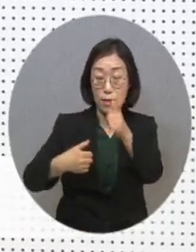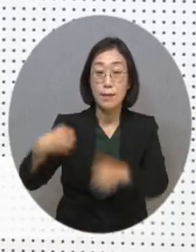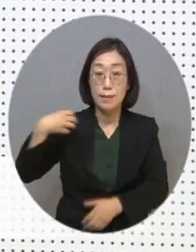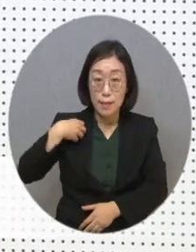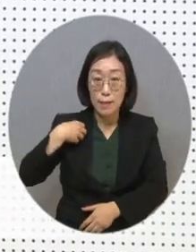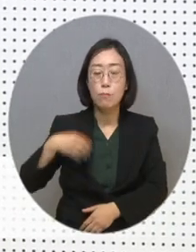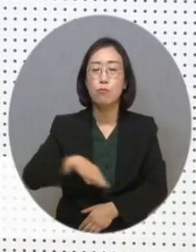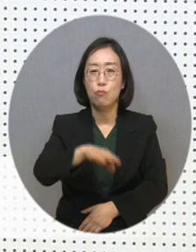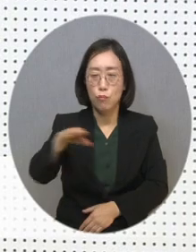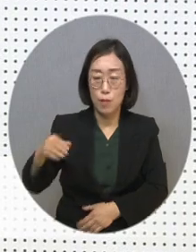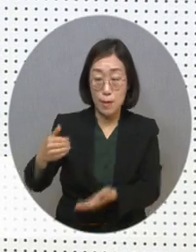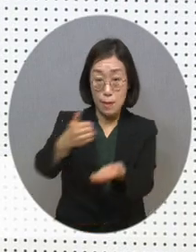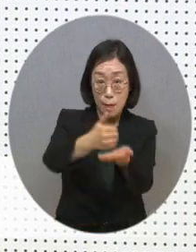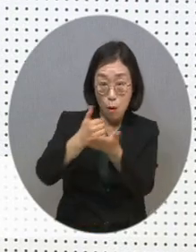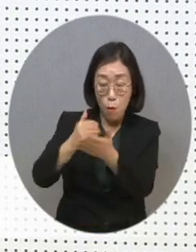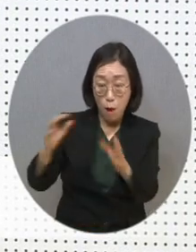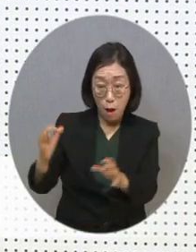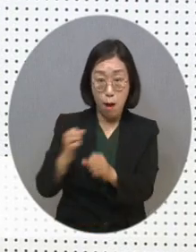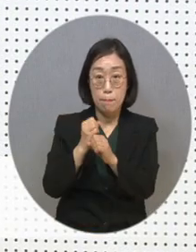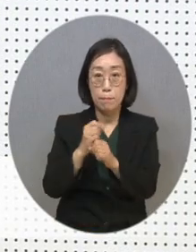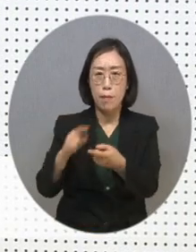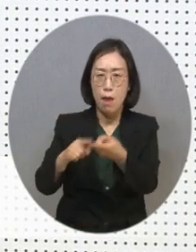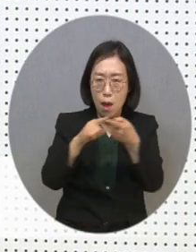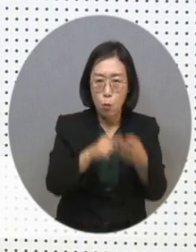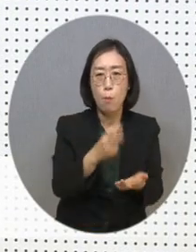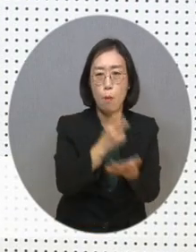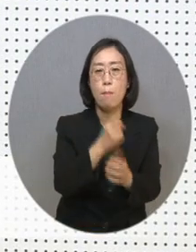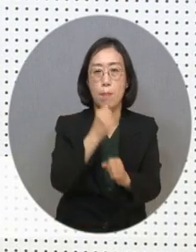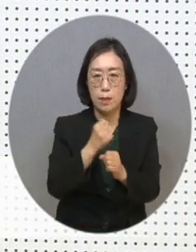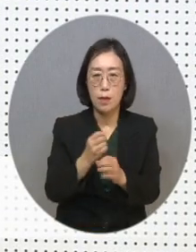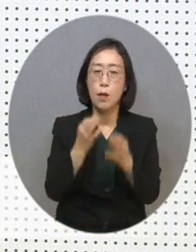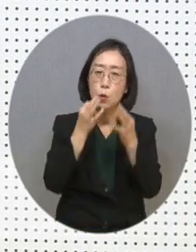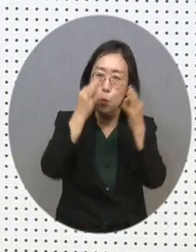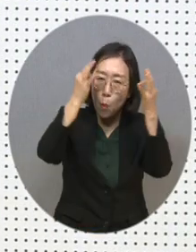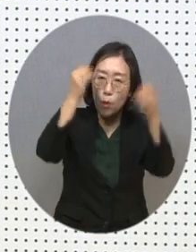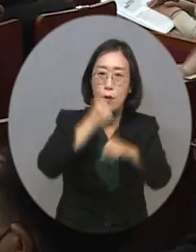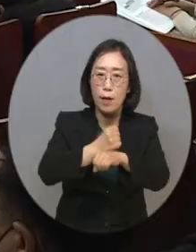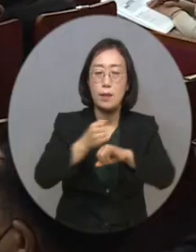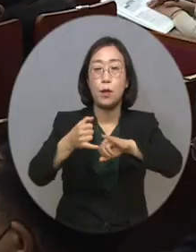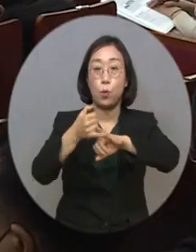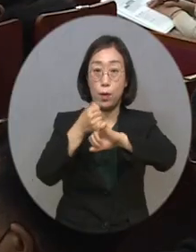대안을 입법과 정책에 반영할 수 있도록 최선의 노력을 다했다는